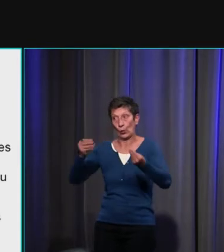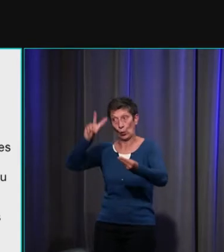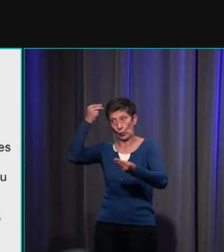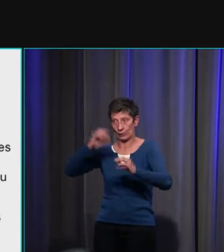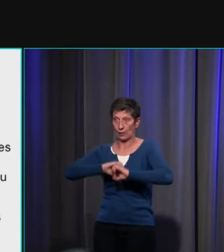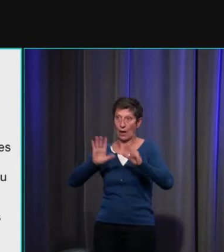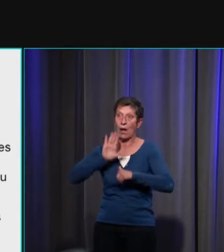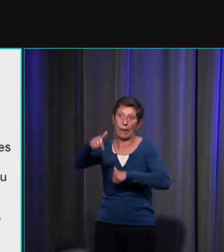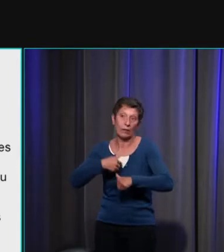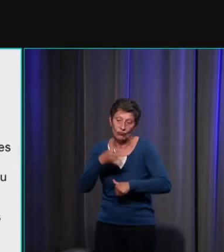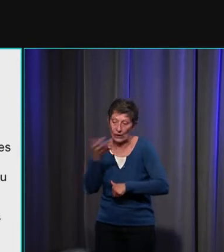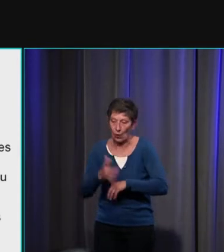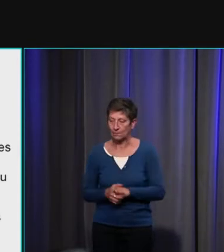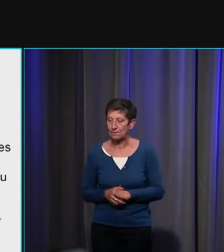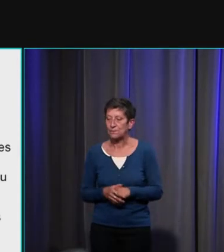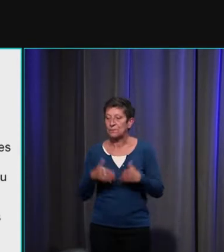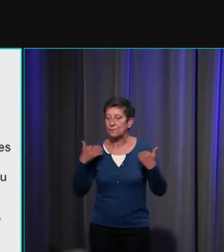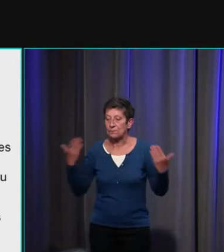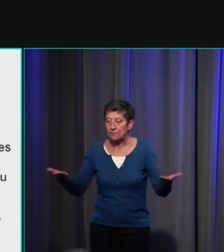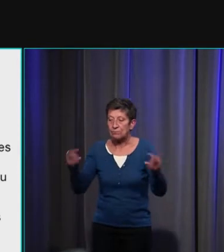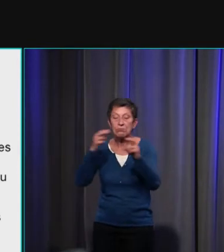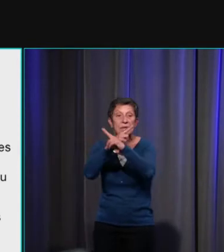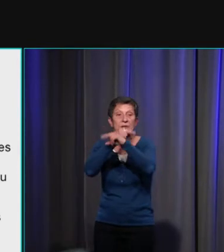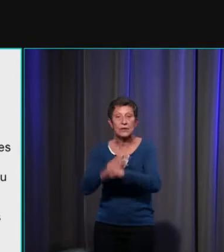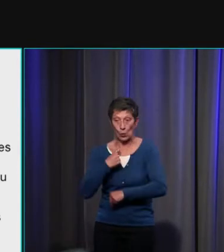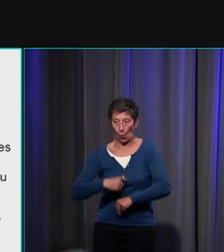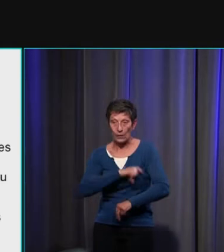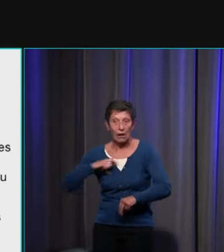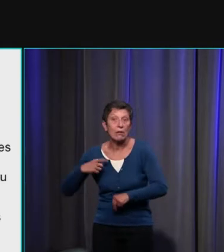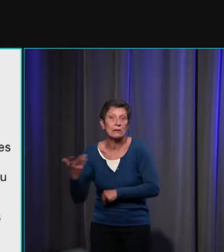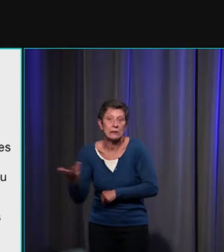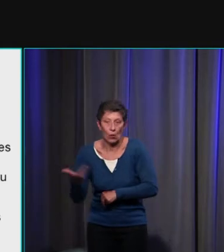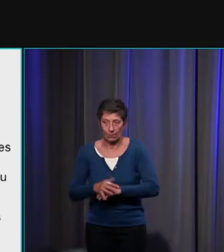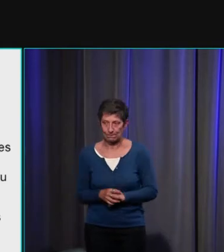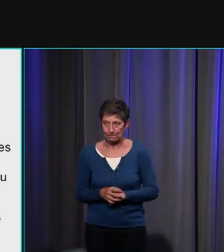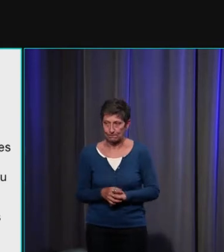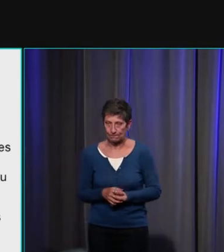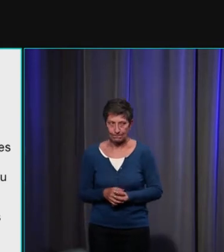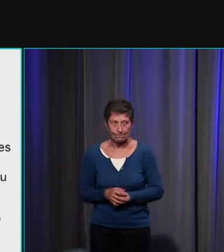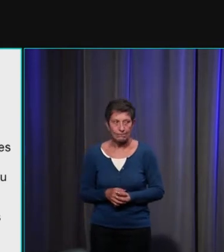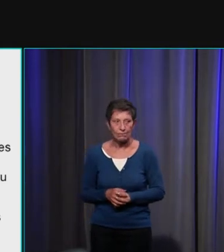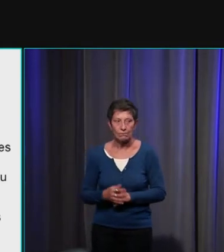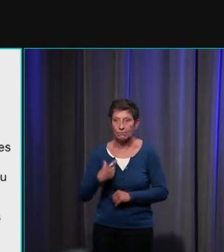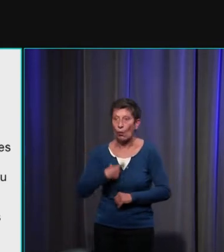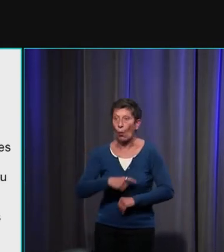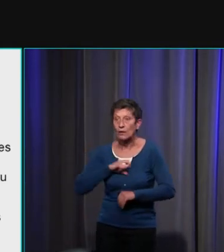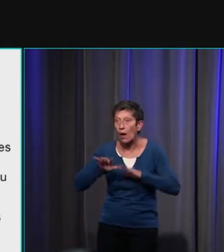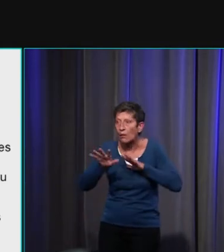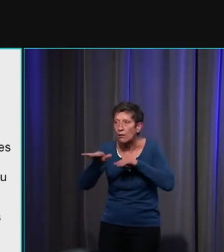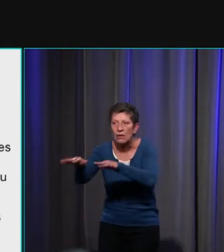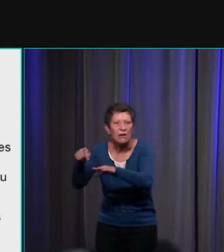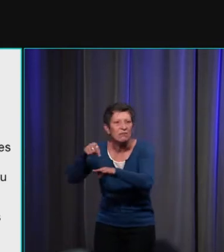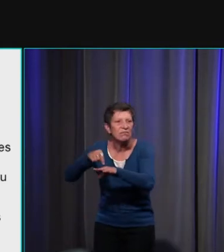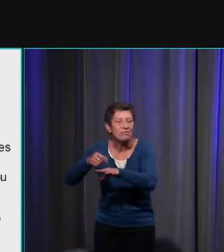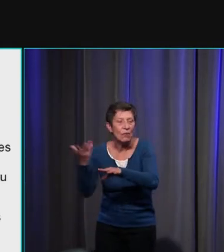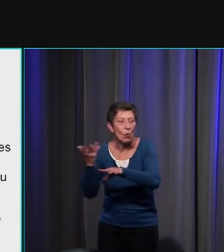suivre entrons maintenant dans la définition de la croisade qu'est ce que c'est que la croisade ou caisse plutôt qu'est ce qu'elle pouvait être dans